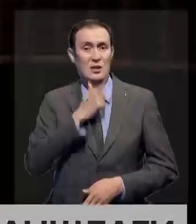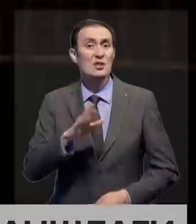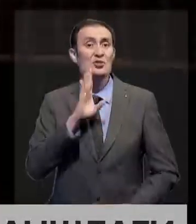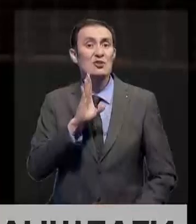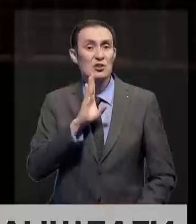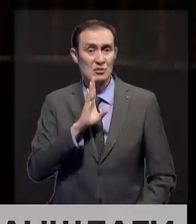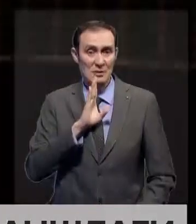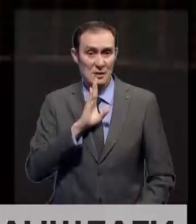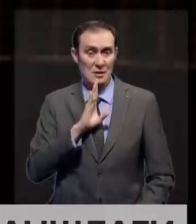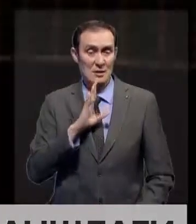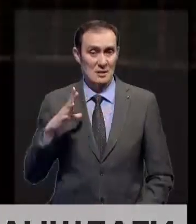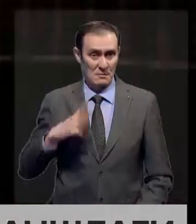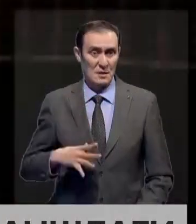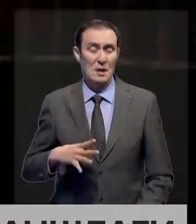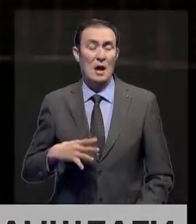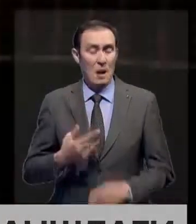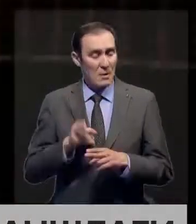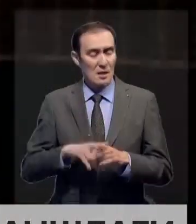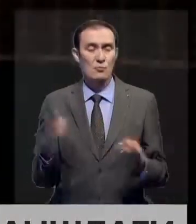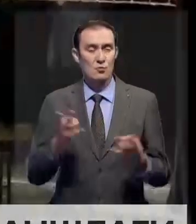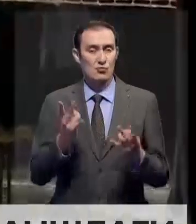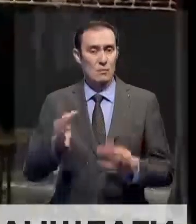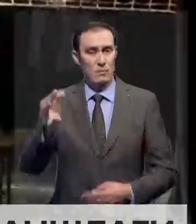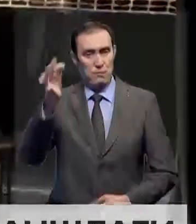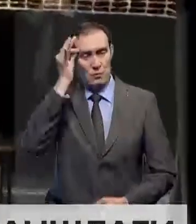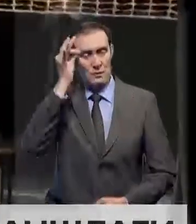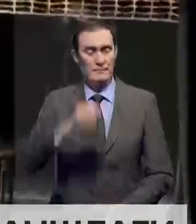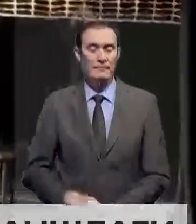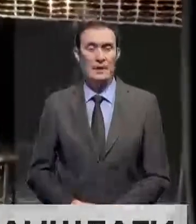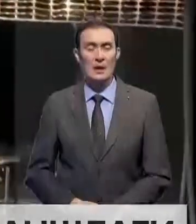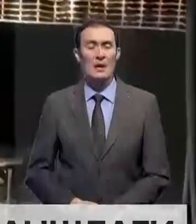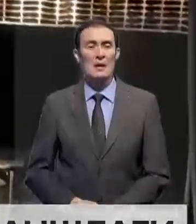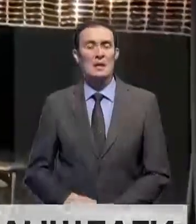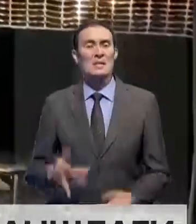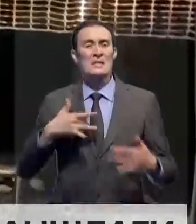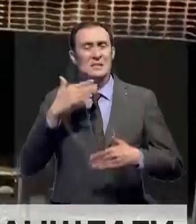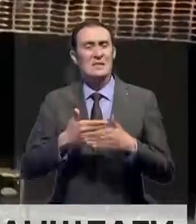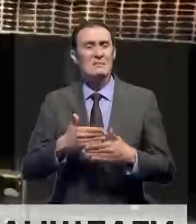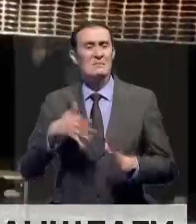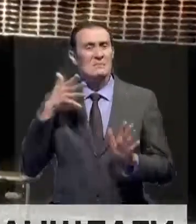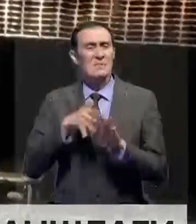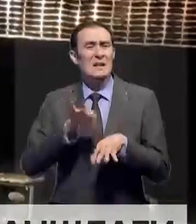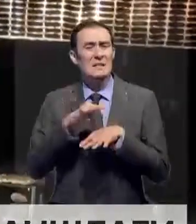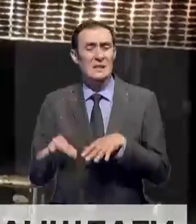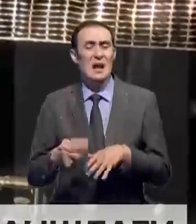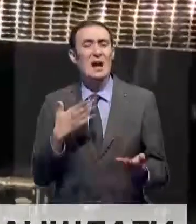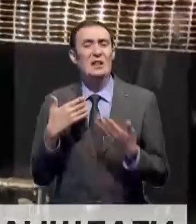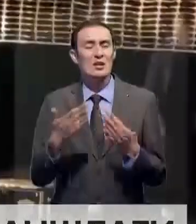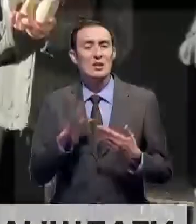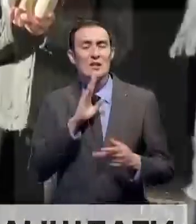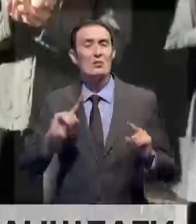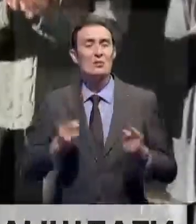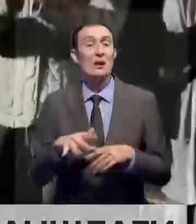женщин. Об этом надо помнить. Одна из пронзительных сцен в спектакле – отношение к заключенным